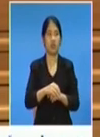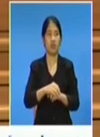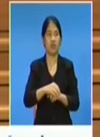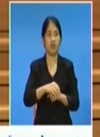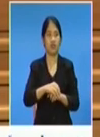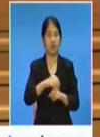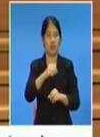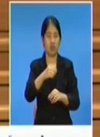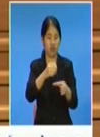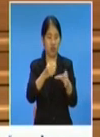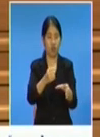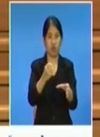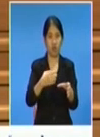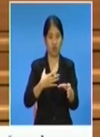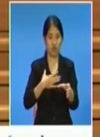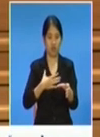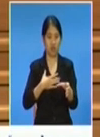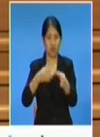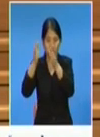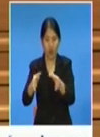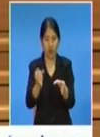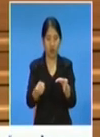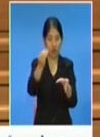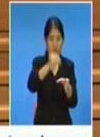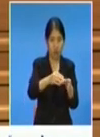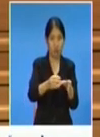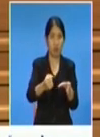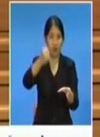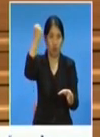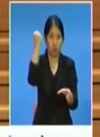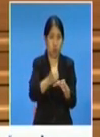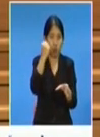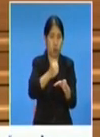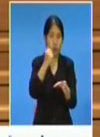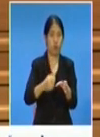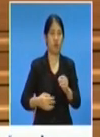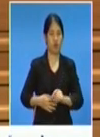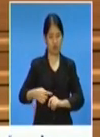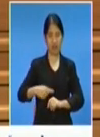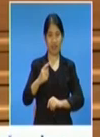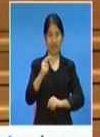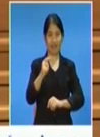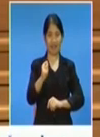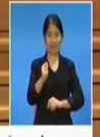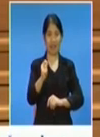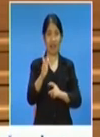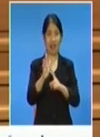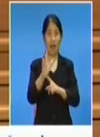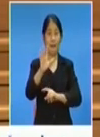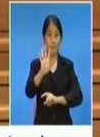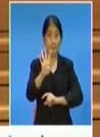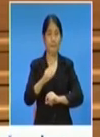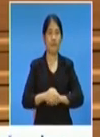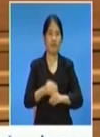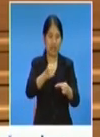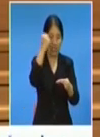บทีเดียวครับให้ตับไตไส้พุงเครื่องในออกมั่งนอกฮะให้ตับแตกแต่เป็นกรณีตับแตกต่างกับ